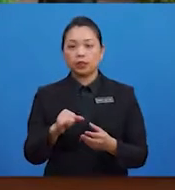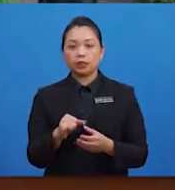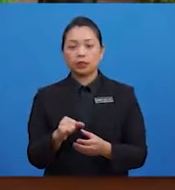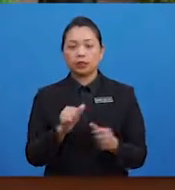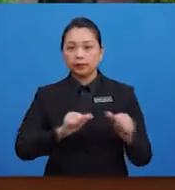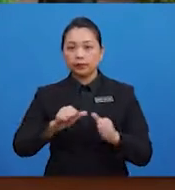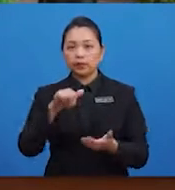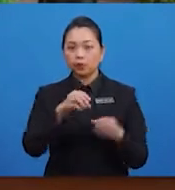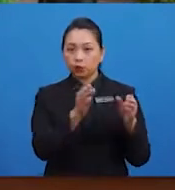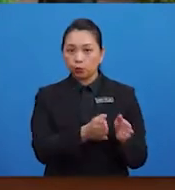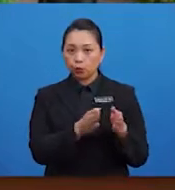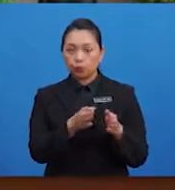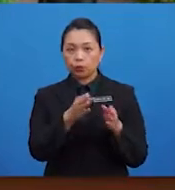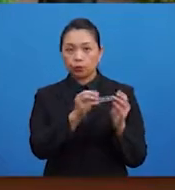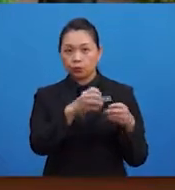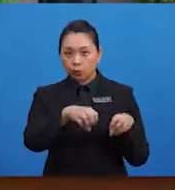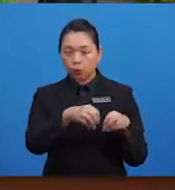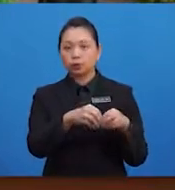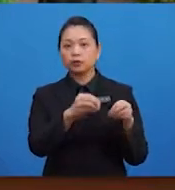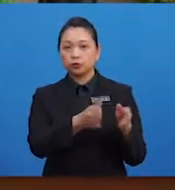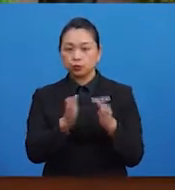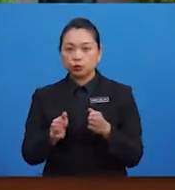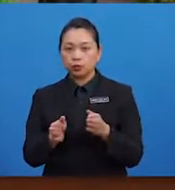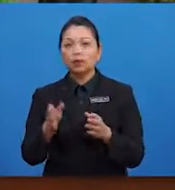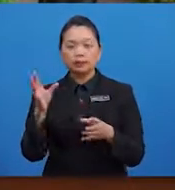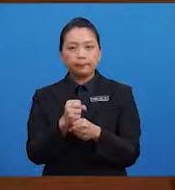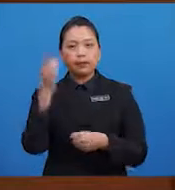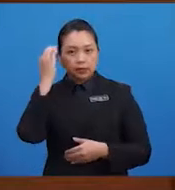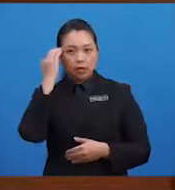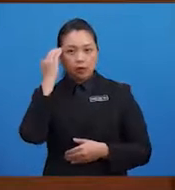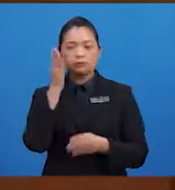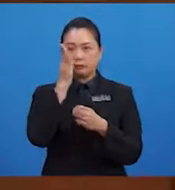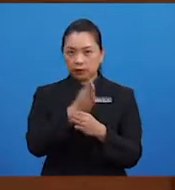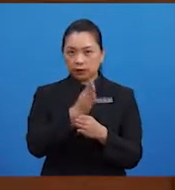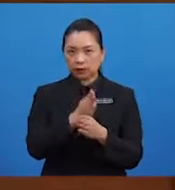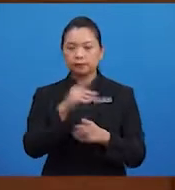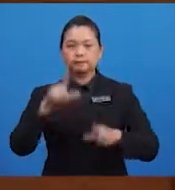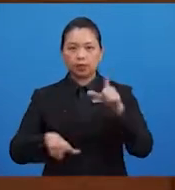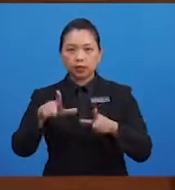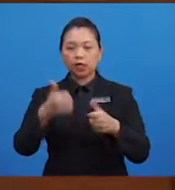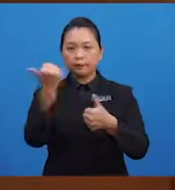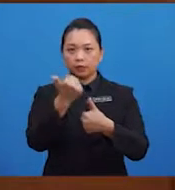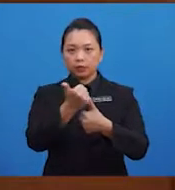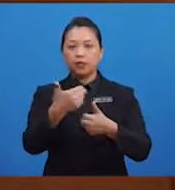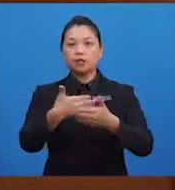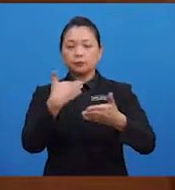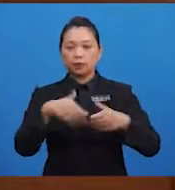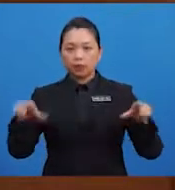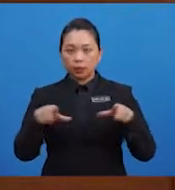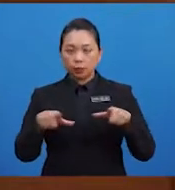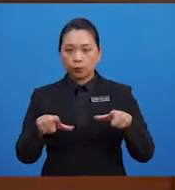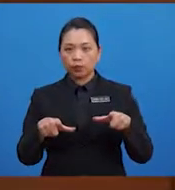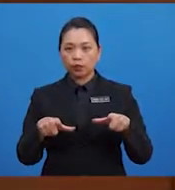yang disusun pada alat pendianan dapat dikenal pasti kebernasannya. Langkah pertama sebelum melakukan